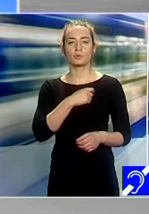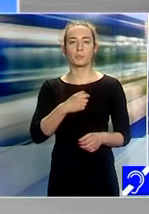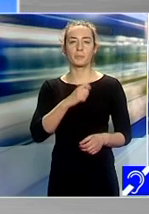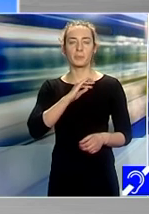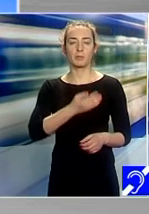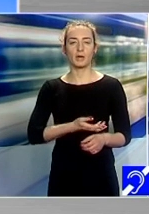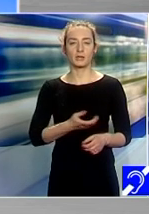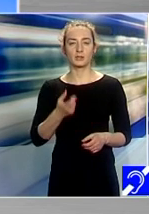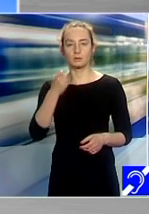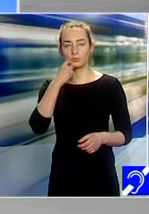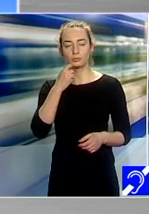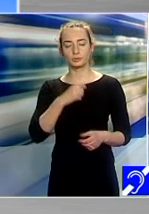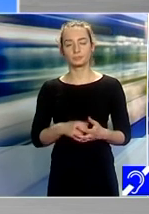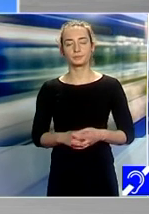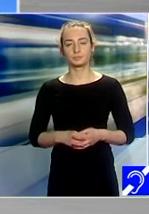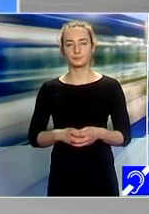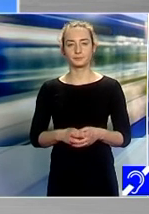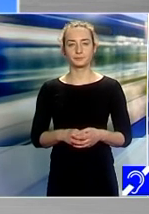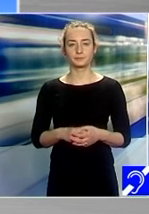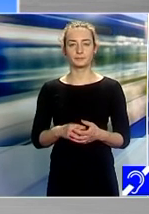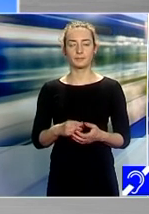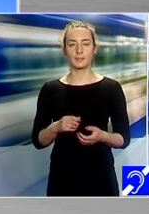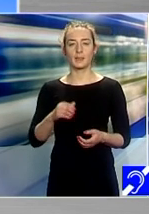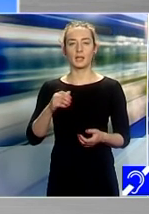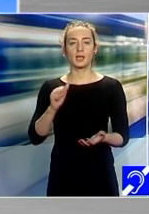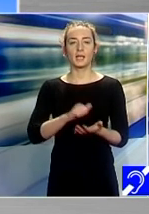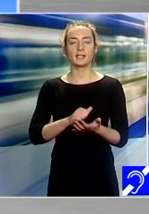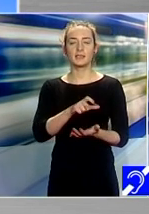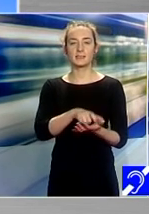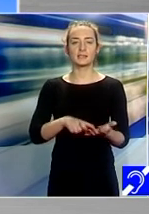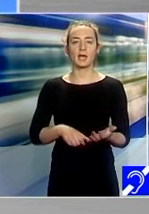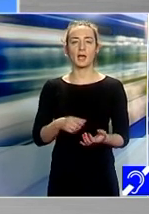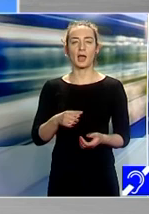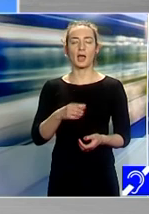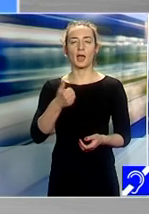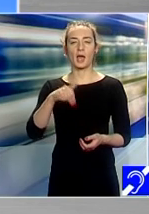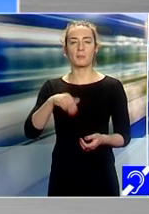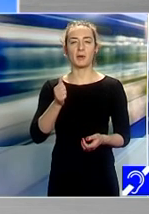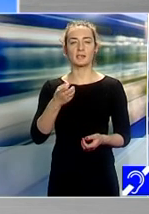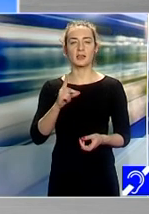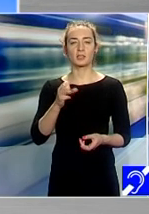subiect vizează vizita ambasadorului american în România,